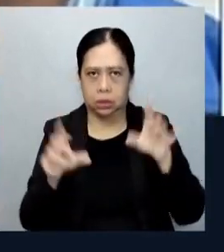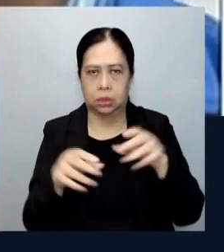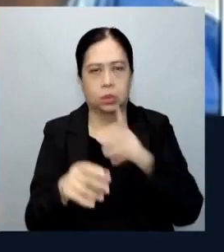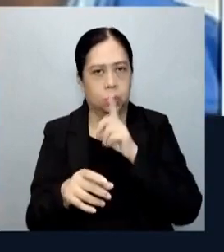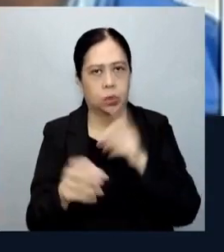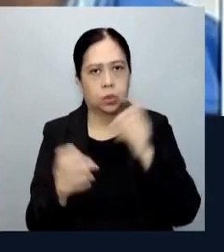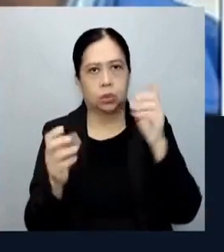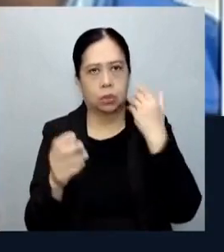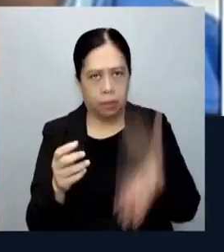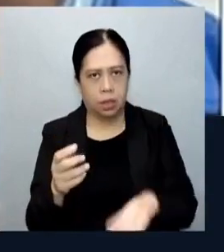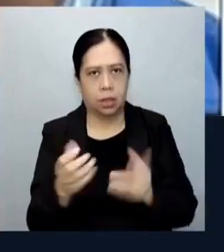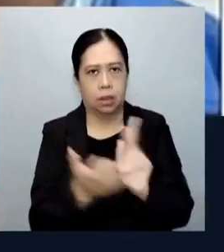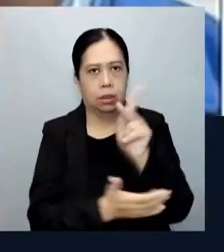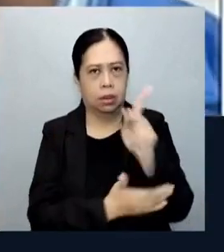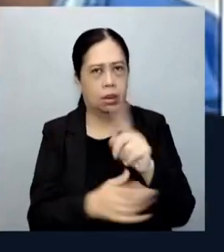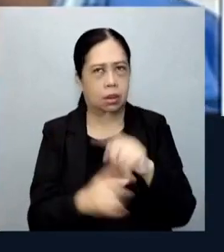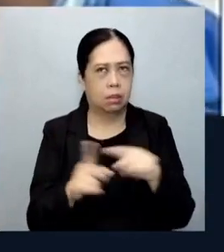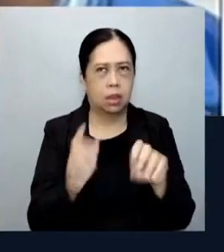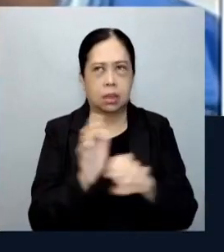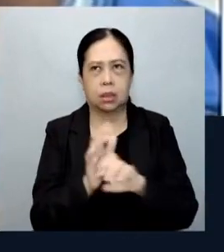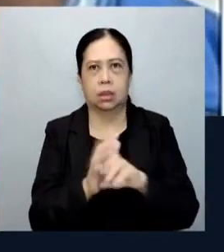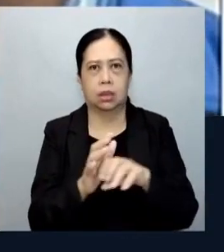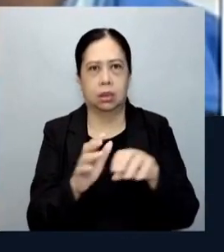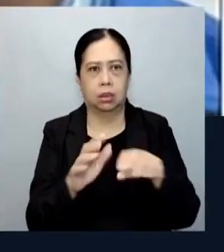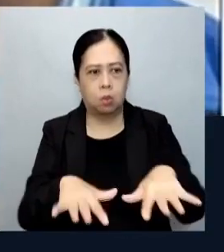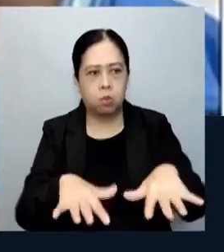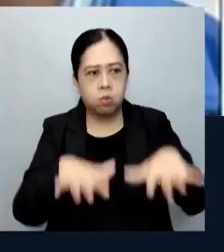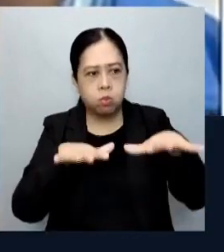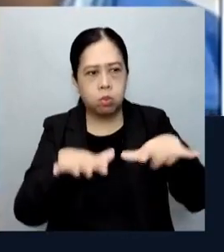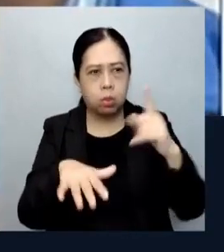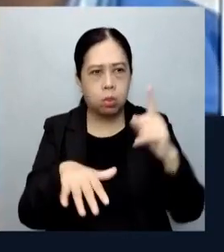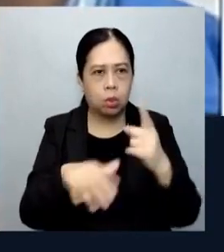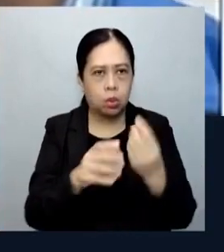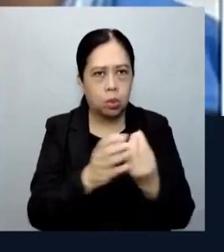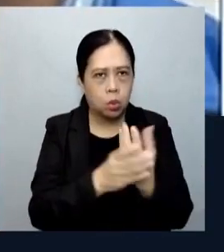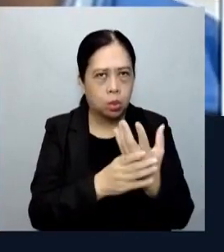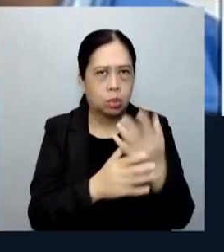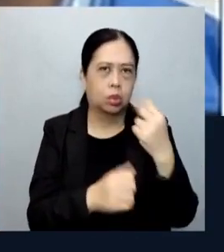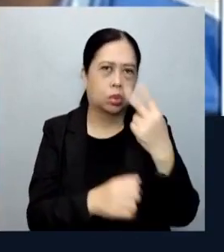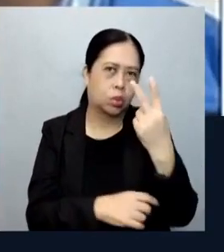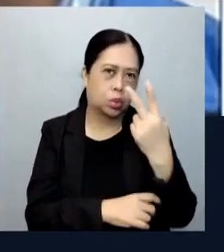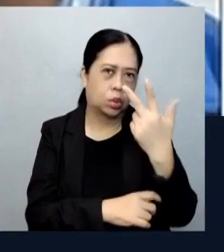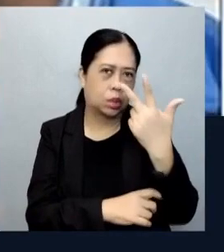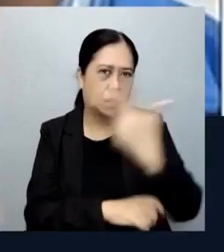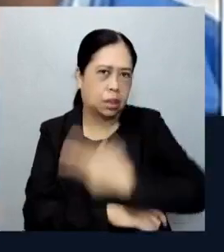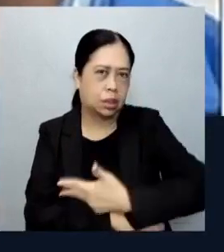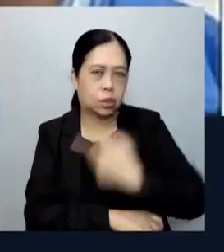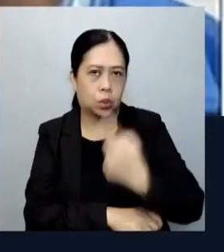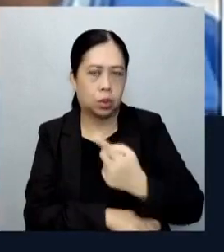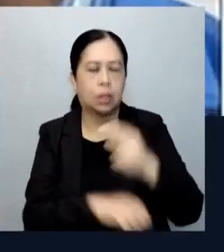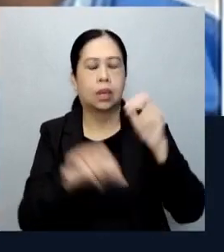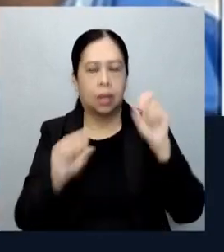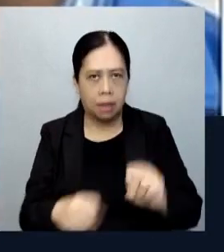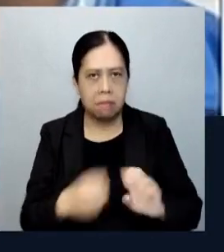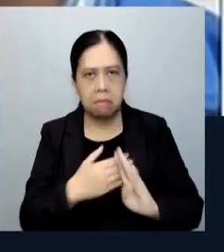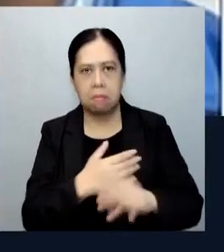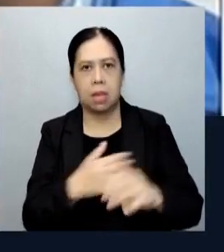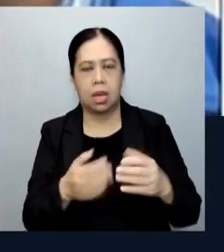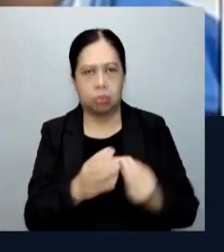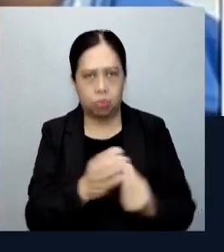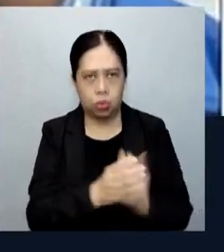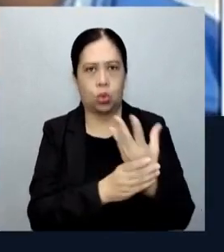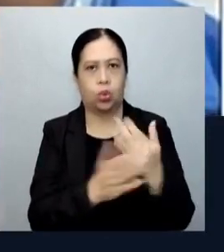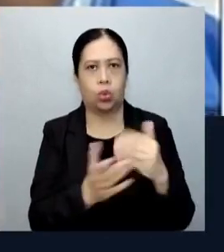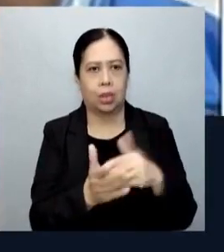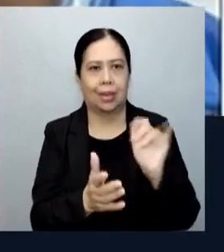mamamatay na yung palay. But kung yan malulubog lang ng mga 2-3 araw, makaka-recover pa siya. So yun ang ibig sabihin